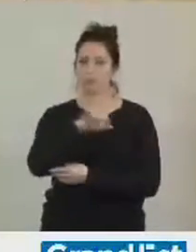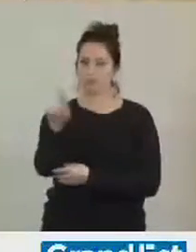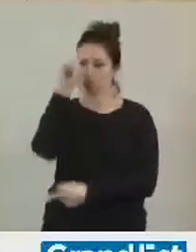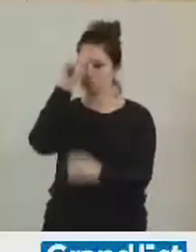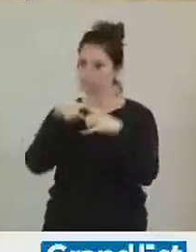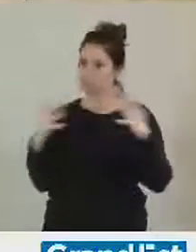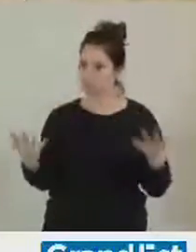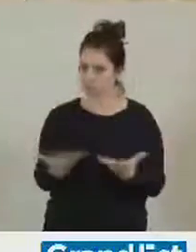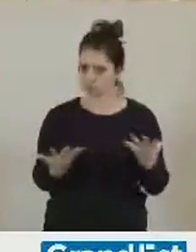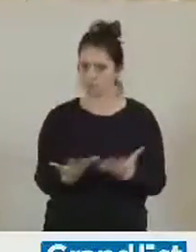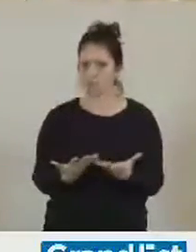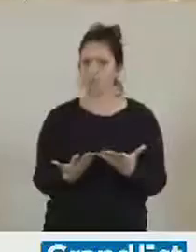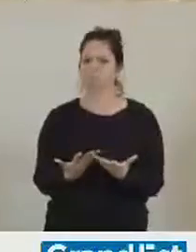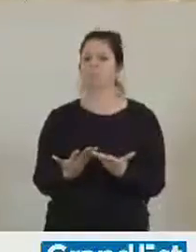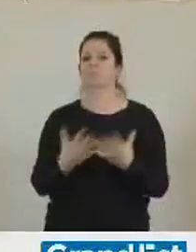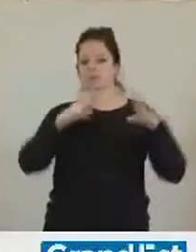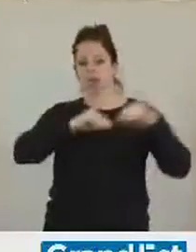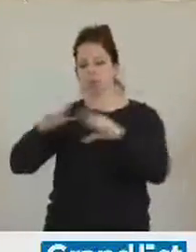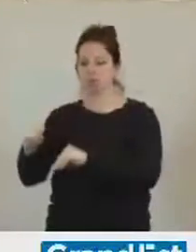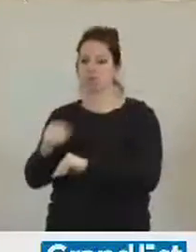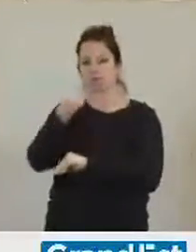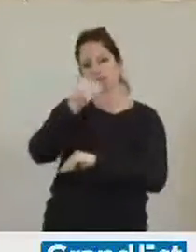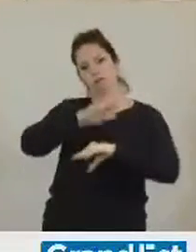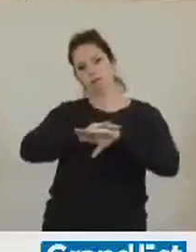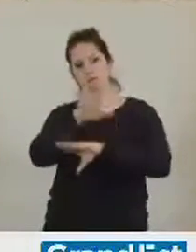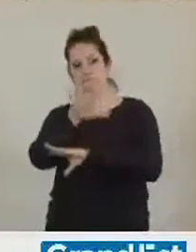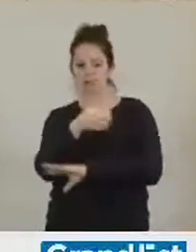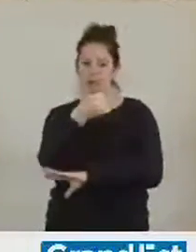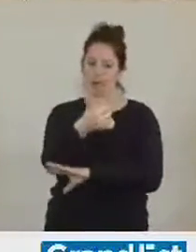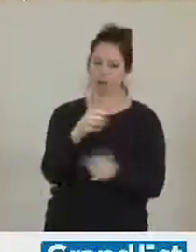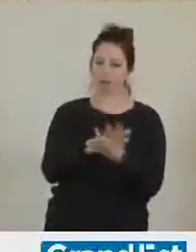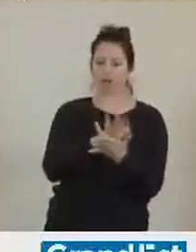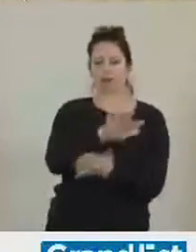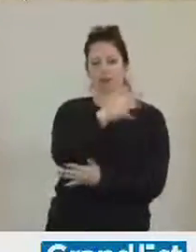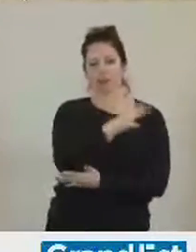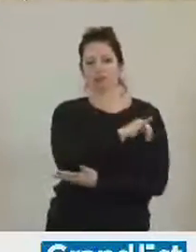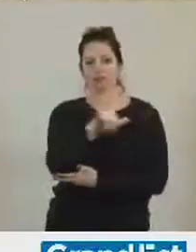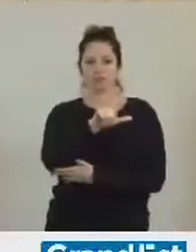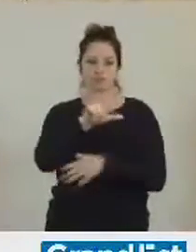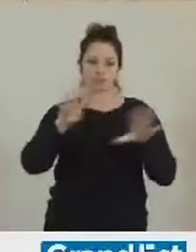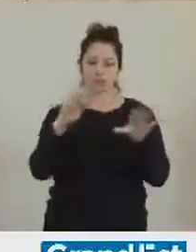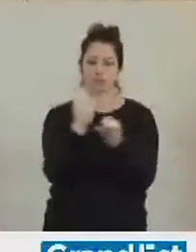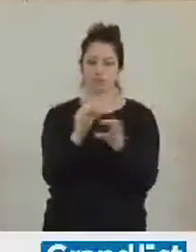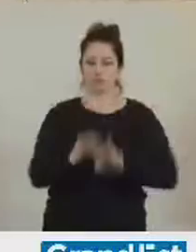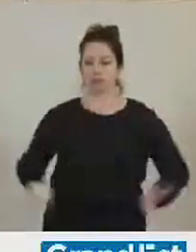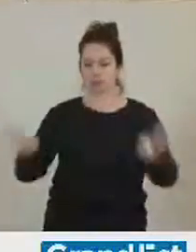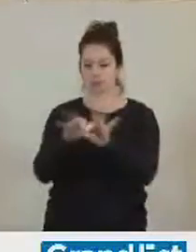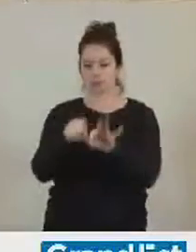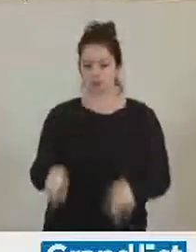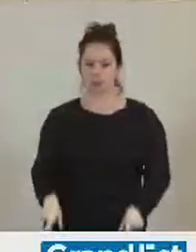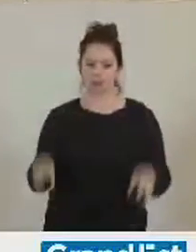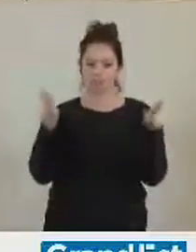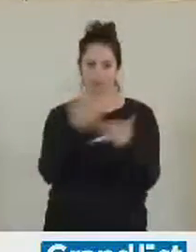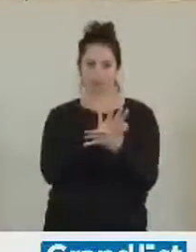sur 5 est âgé de 15 à 29 ans sur notre territoire, car c'est bien cette tranche d'âge que nous avons décidé de prendre pour